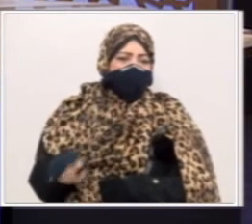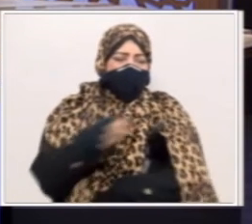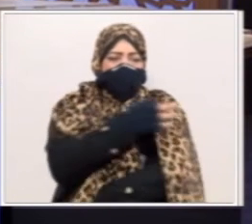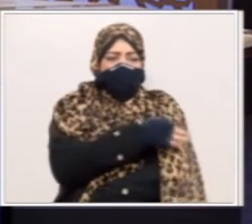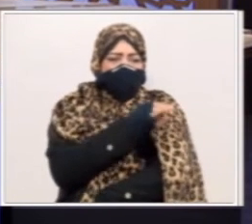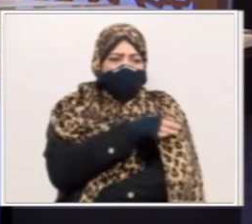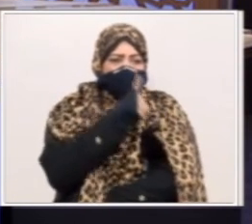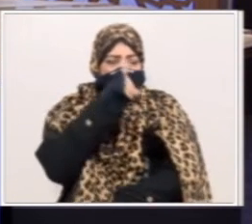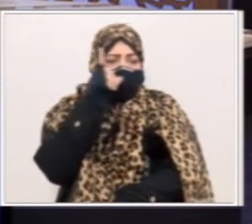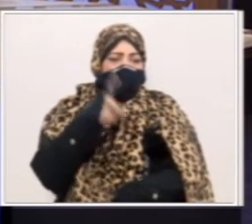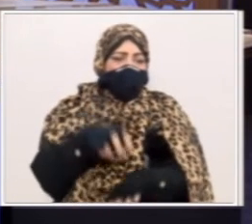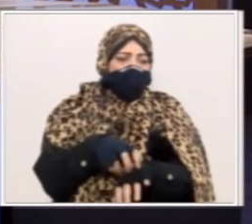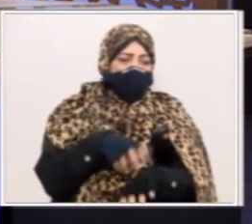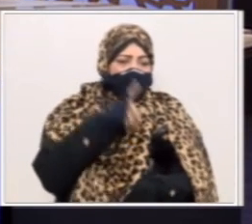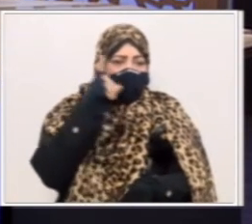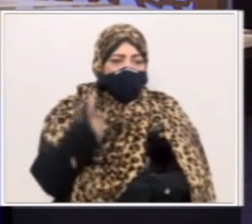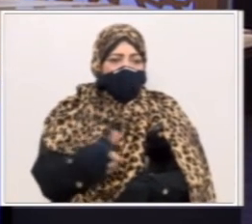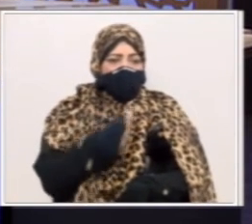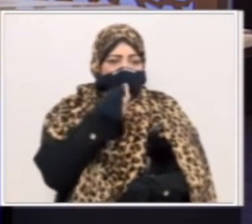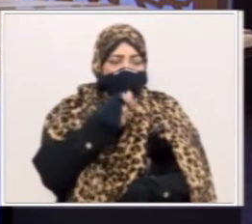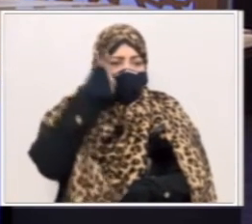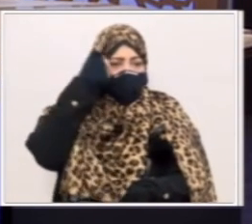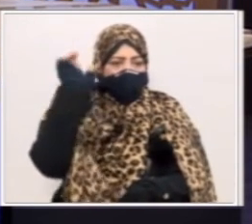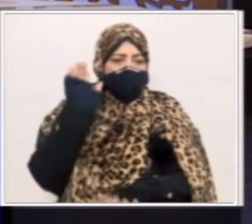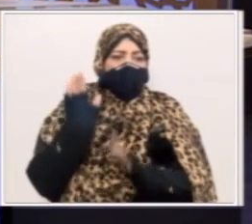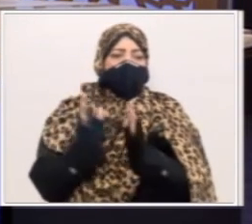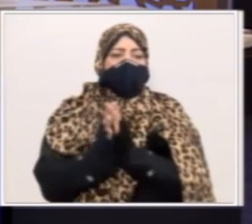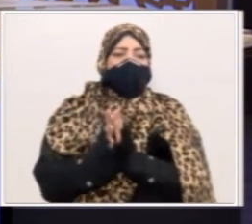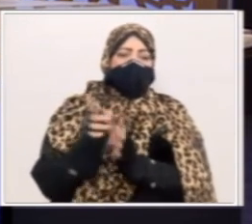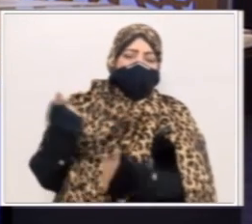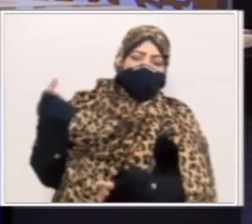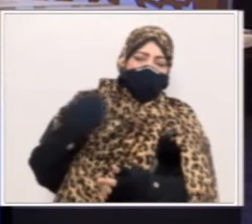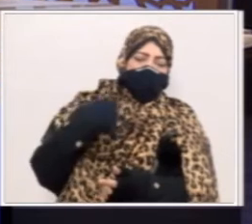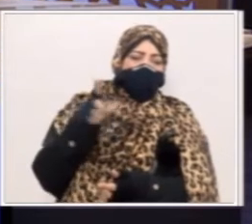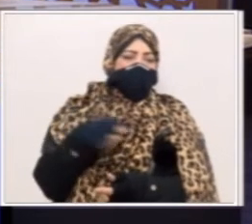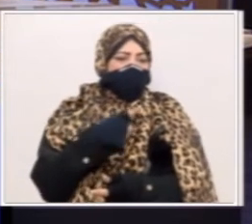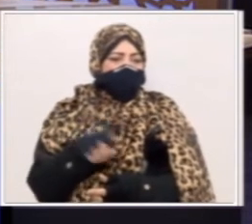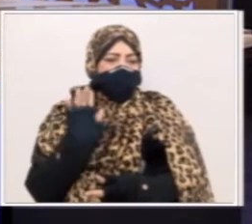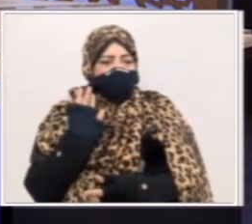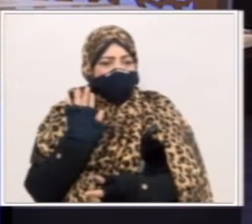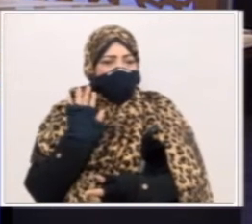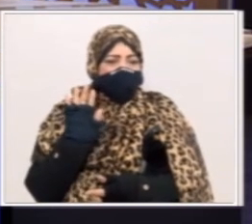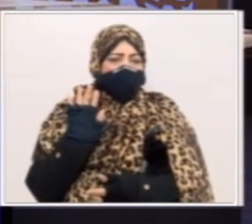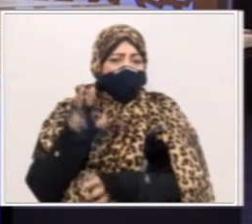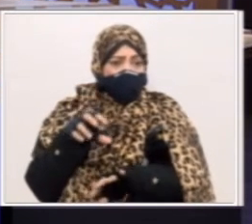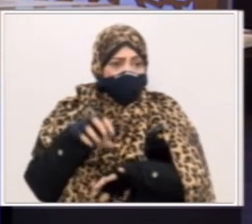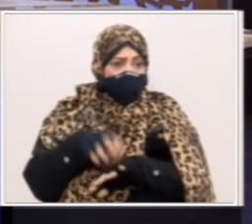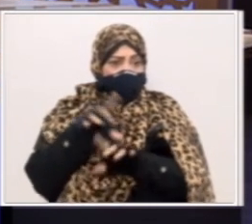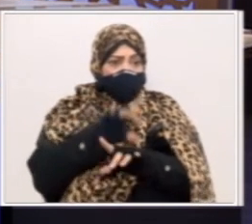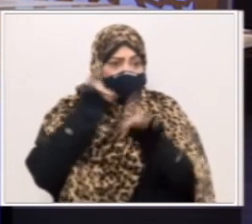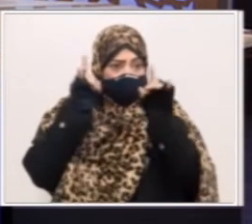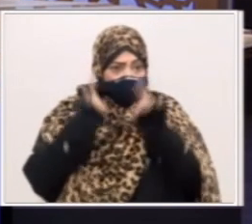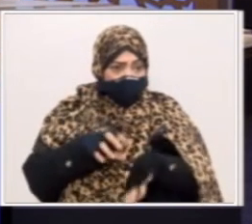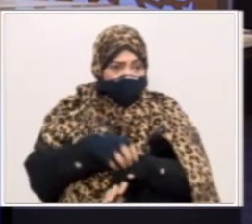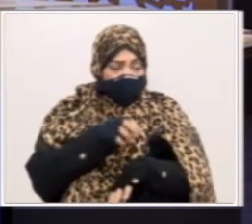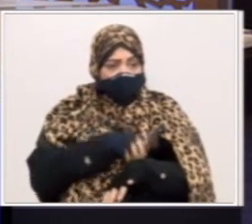إذا لكن الشخص الذي يحتجم ولا تحصل له دوخة ولا يتعرض للفطر فهذا يحتجم ولا